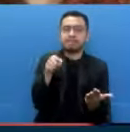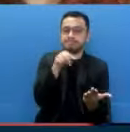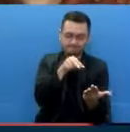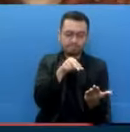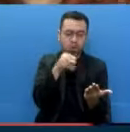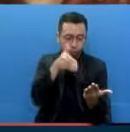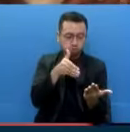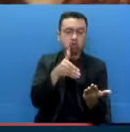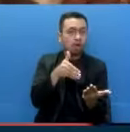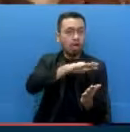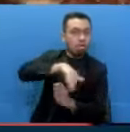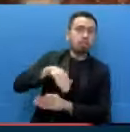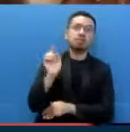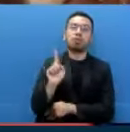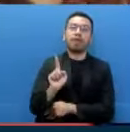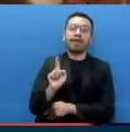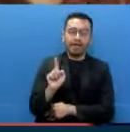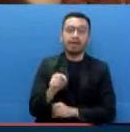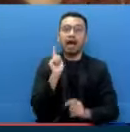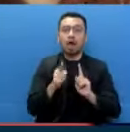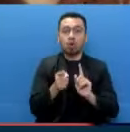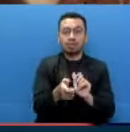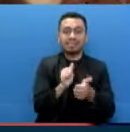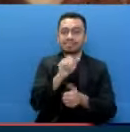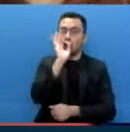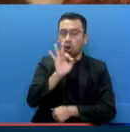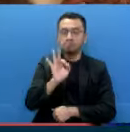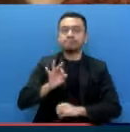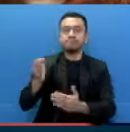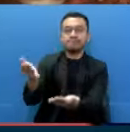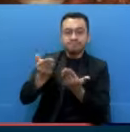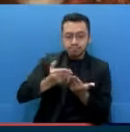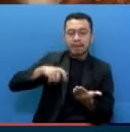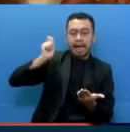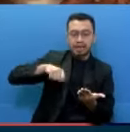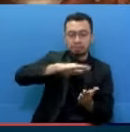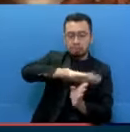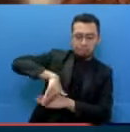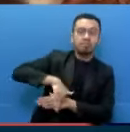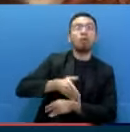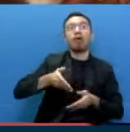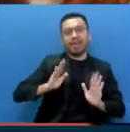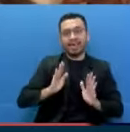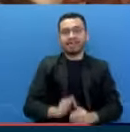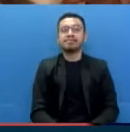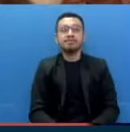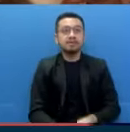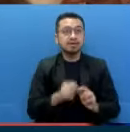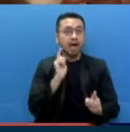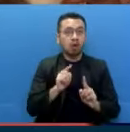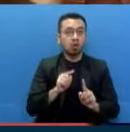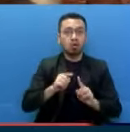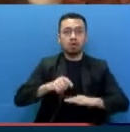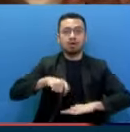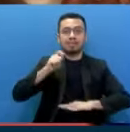memang lebih lebih lemah ya Nah maka kalaupun ee kalaupun misalnya hasilnya memberatkan PG ataupun meringankan